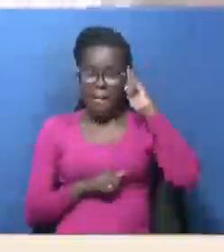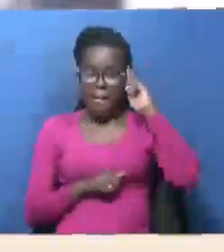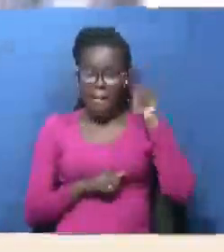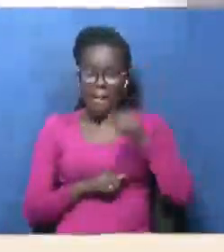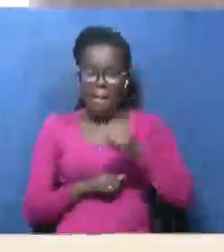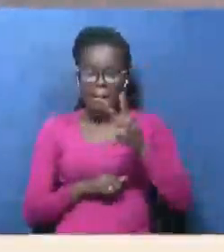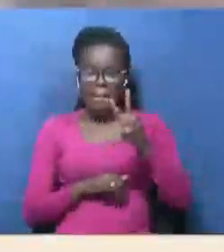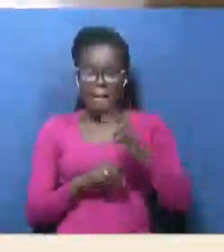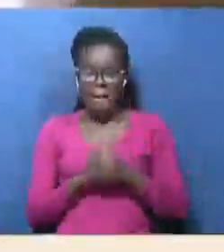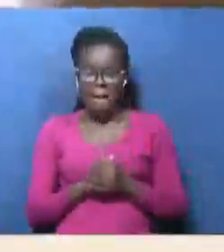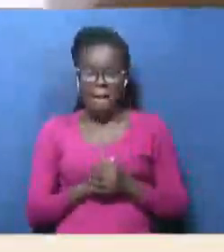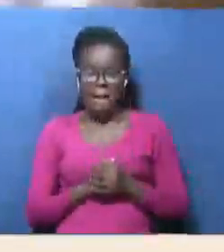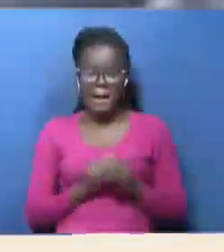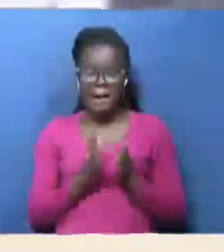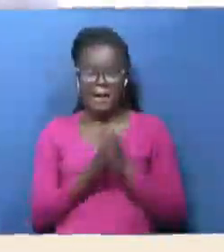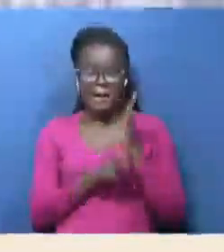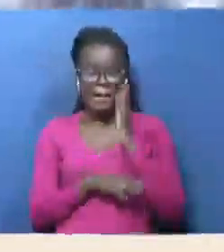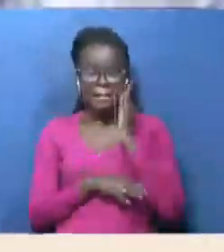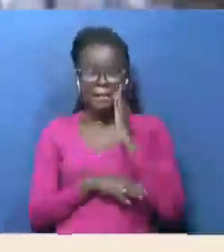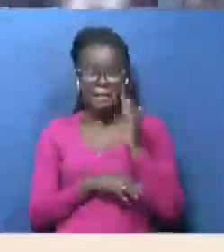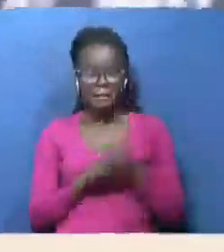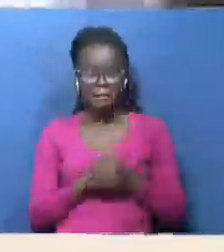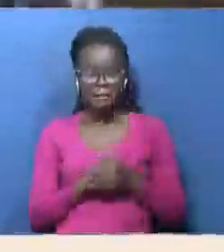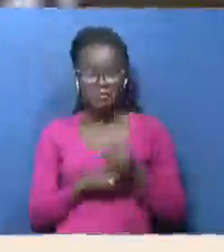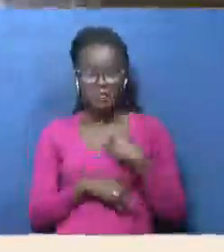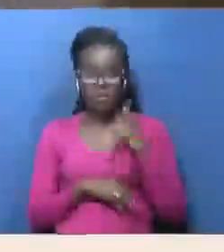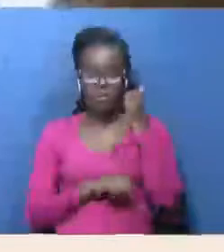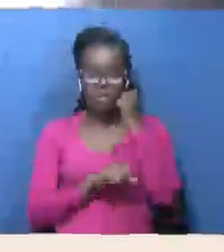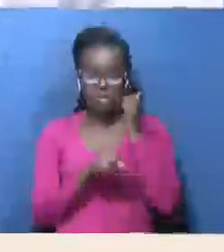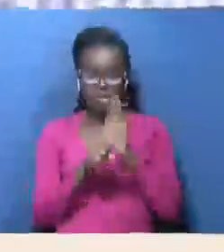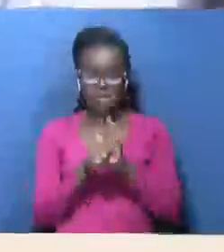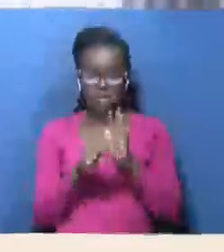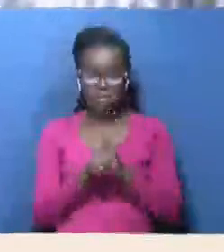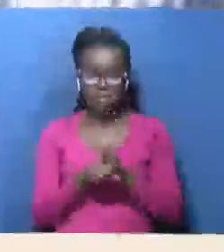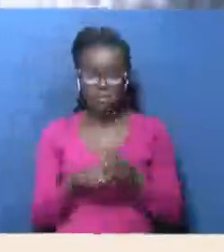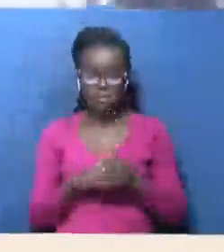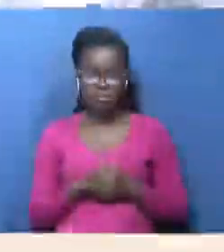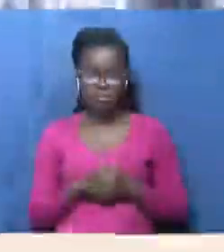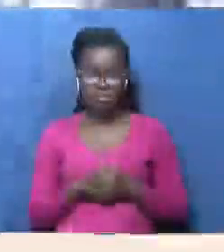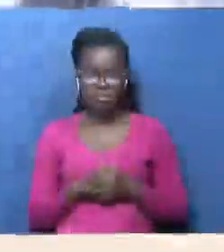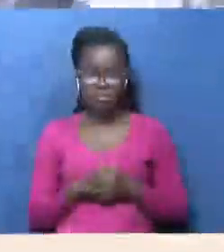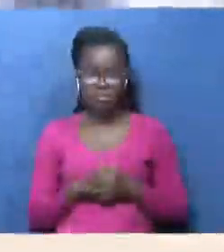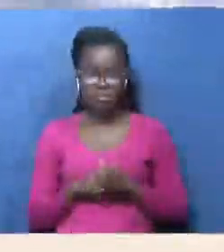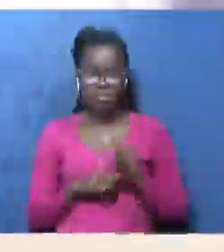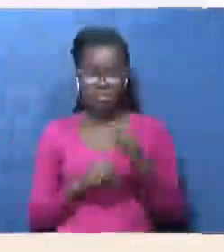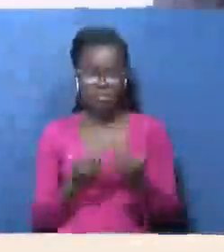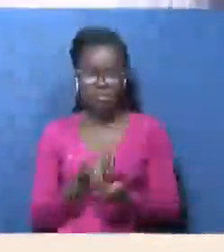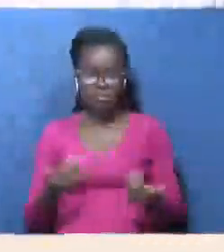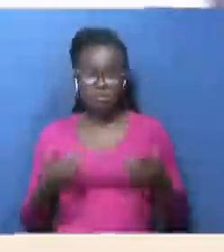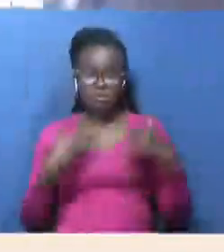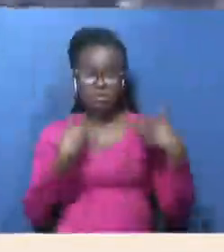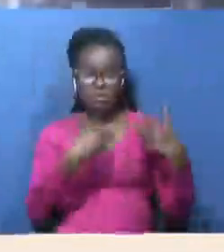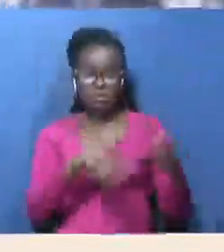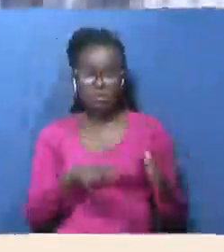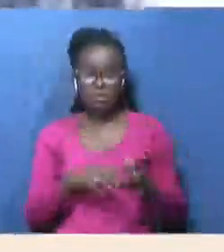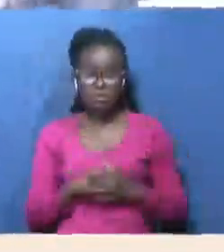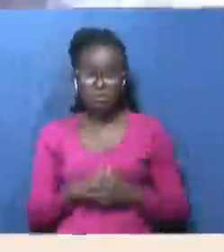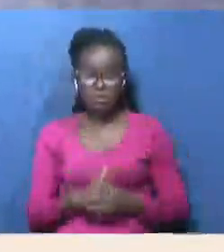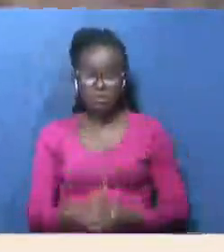erĩ aya, gũkũ nyina agĩtigwo na kĩeha kĩnene na ihoru rĩa kũra gwa ciana ciake.